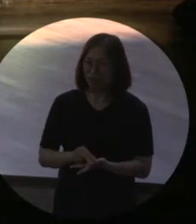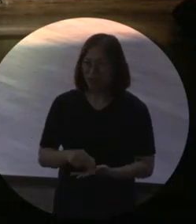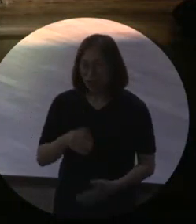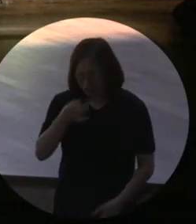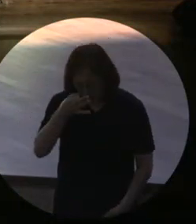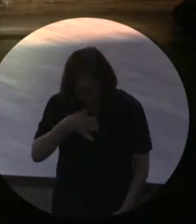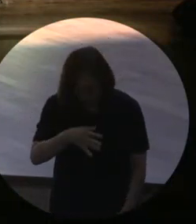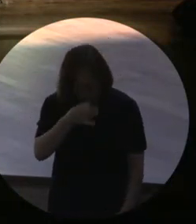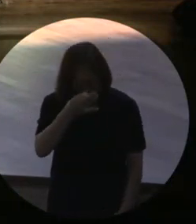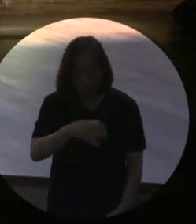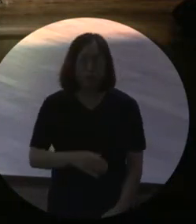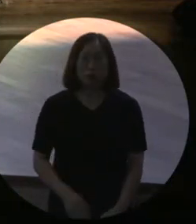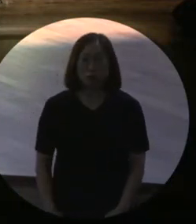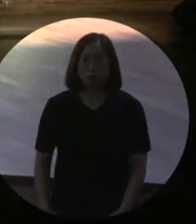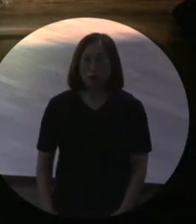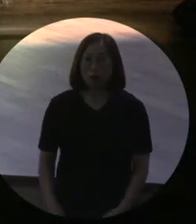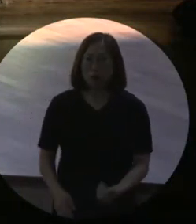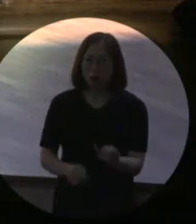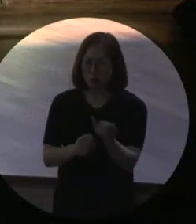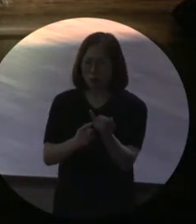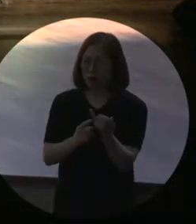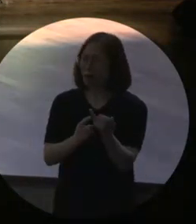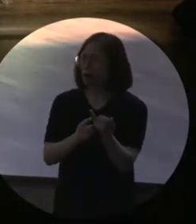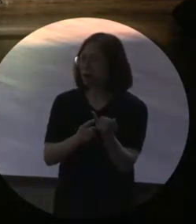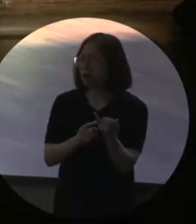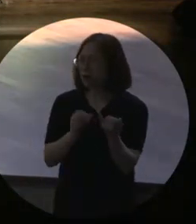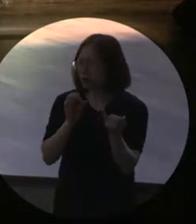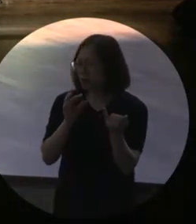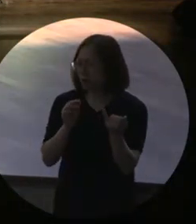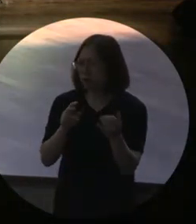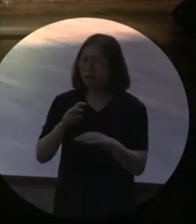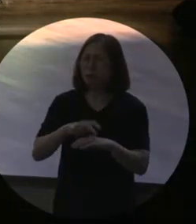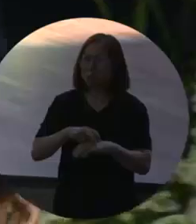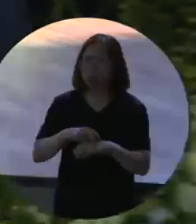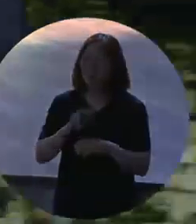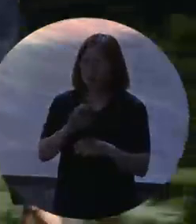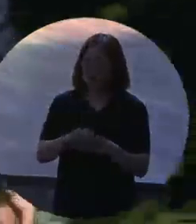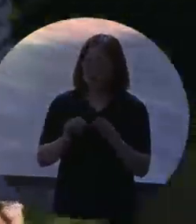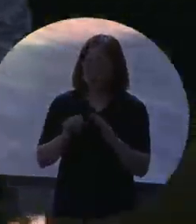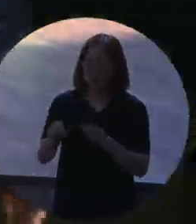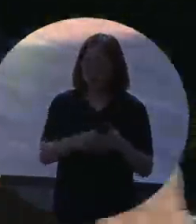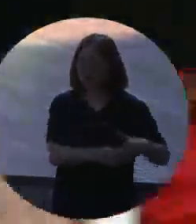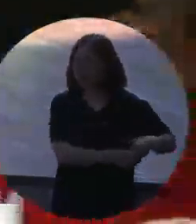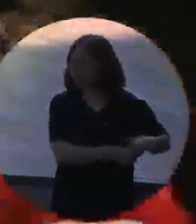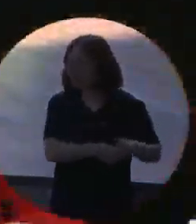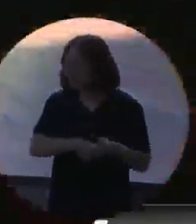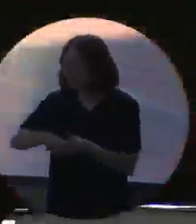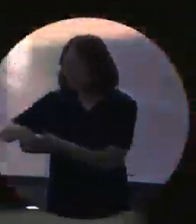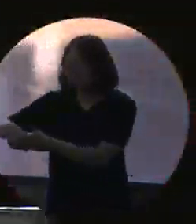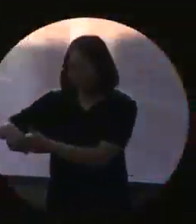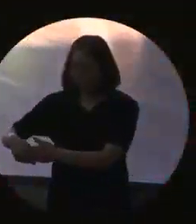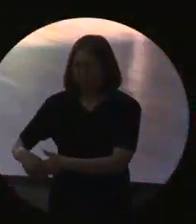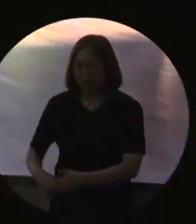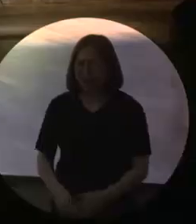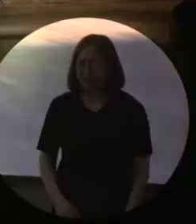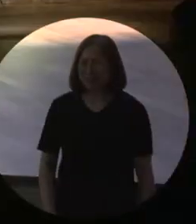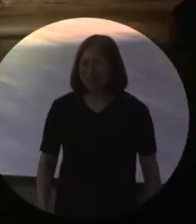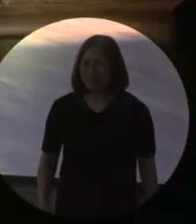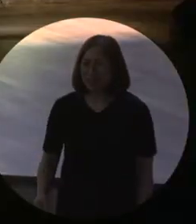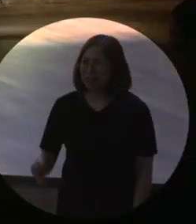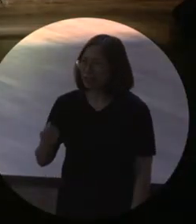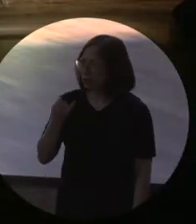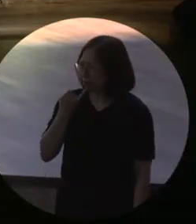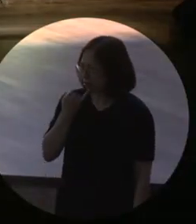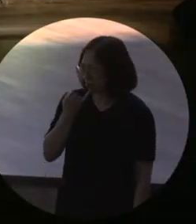죄송합니다. 어디 한번 봐봐. 이거 안 되겠다. 병원 가야겠어. 아니 괜찮은데? 조심 좀 하지 그랬어. 아니 괜찮은데